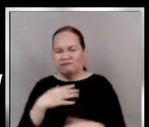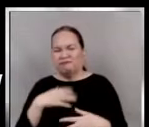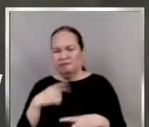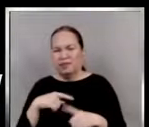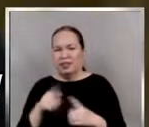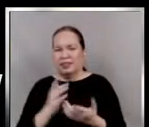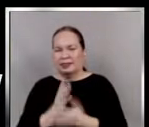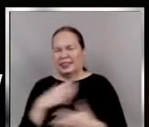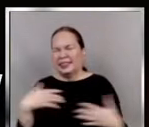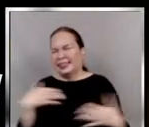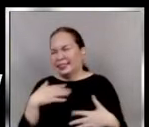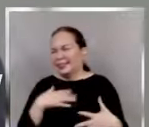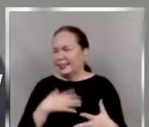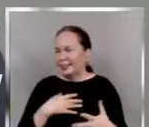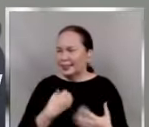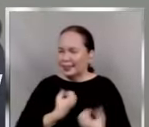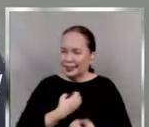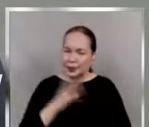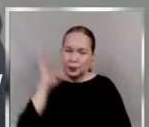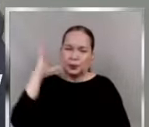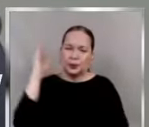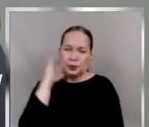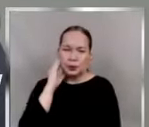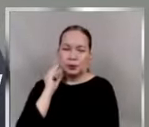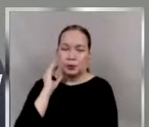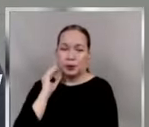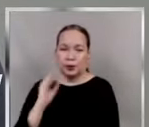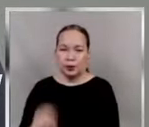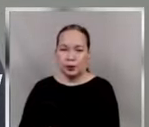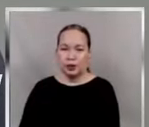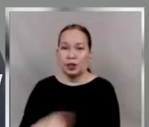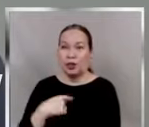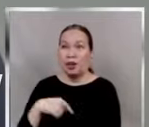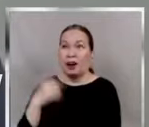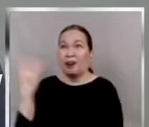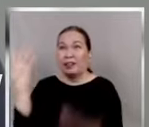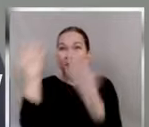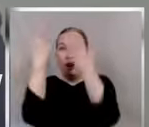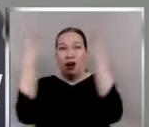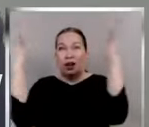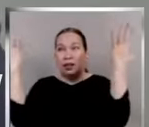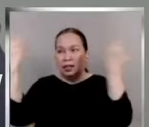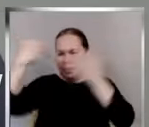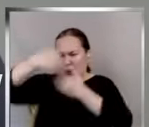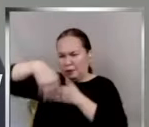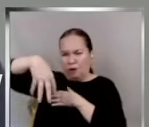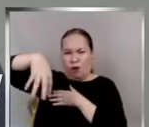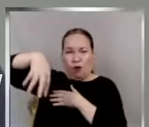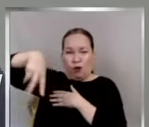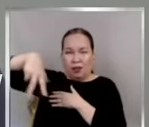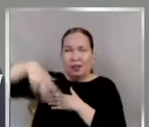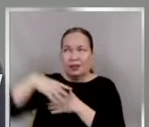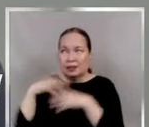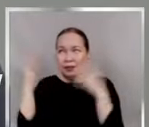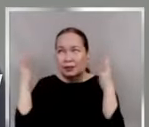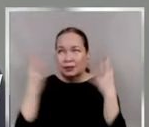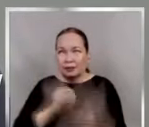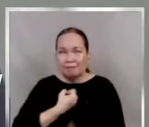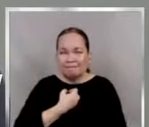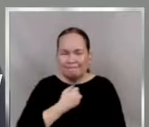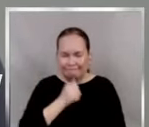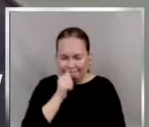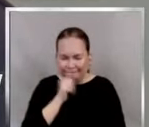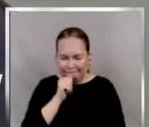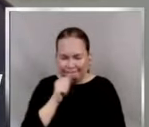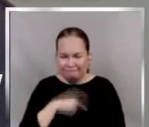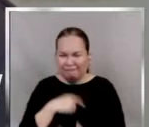klase ang karanasang ito. Sa gitna kami ng gubat sa gabi ng mga 4 a.m., 3 a.m. so ibang experience so talaga. Nagtatakotan kami